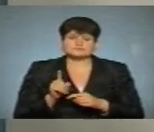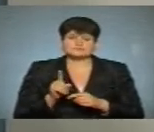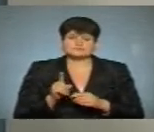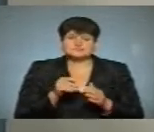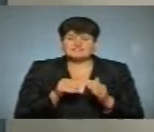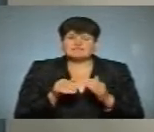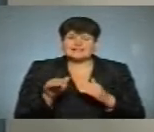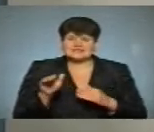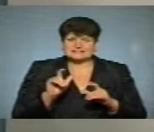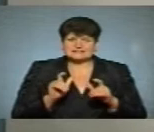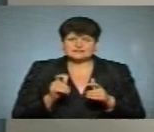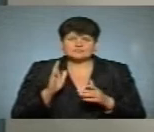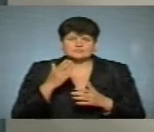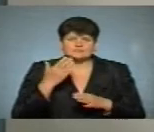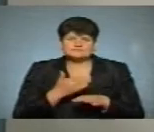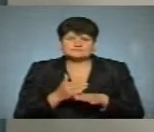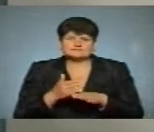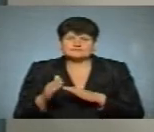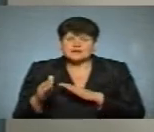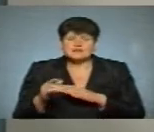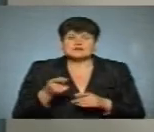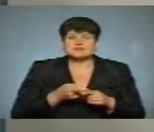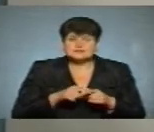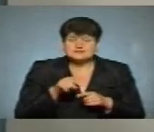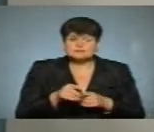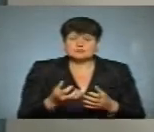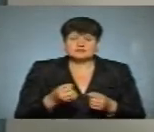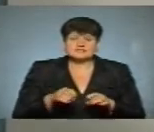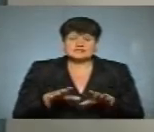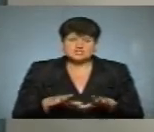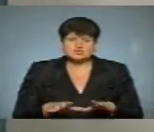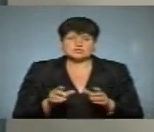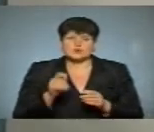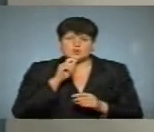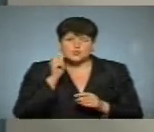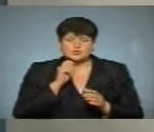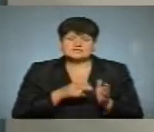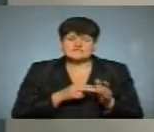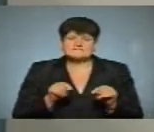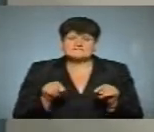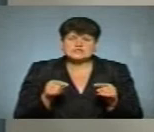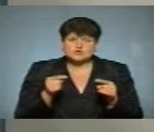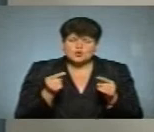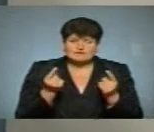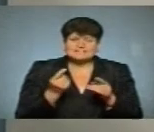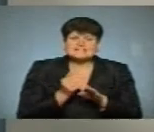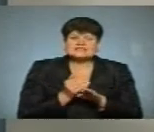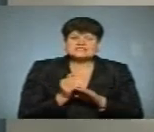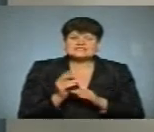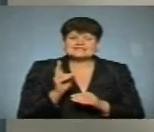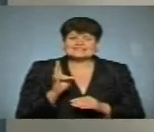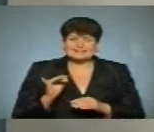бути поступовим. І в зв'язку з тим, напевне, прийнято було рішення «Укрзалізницею» про відновлення частини рейсів,